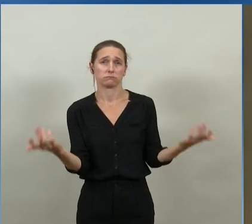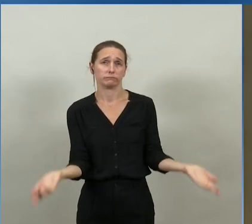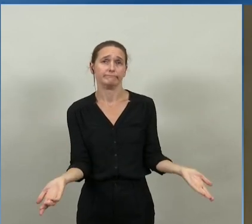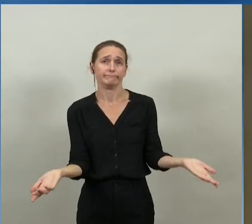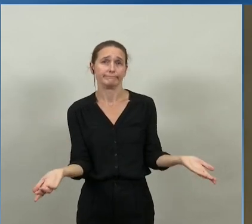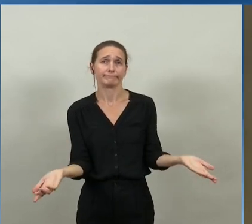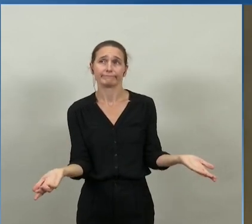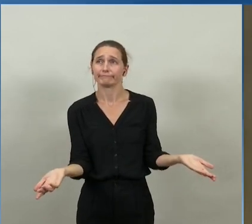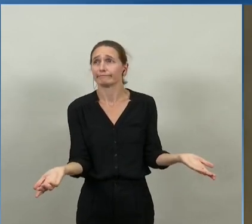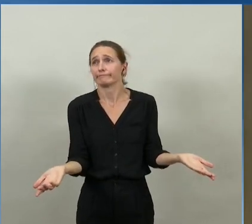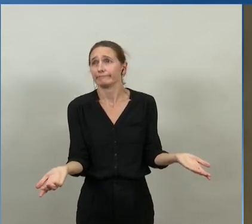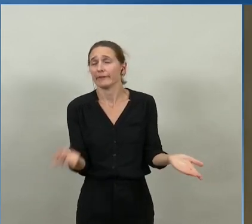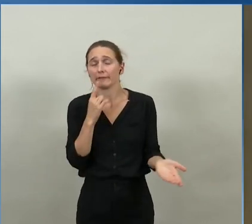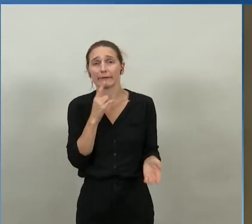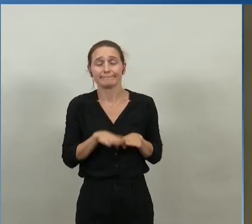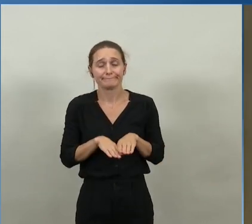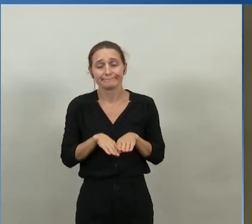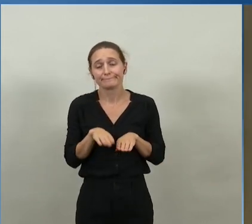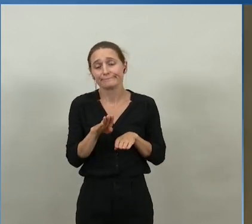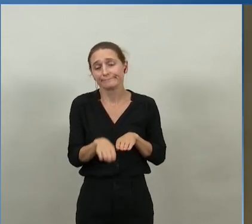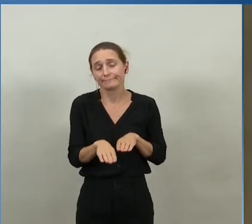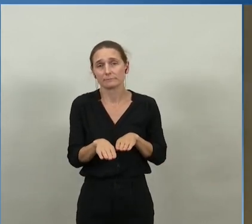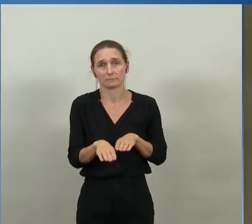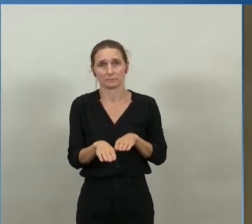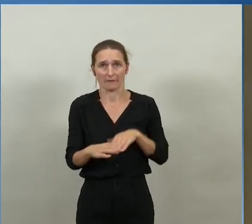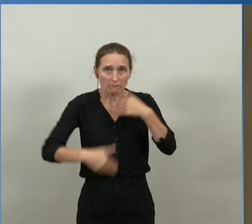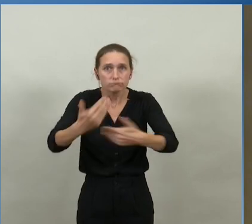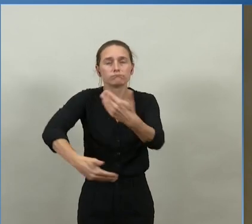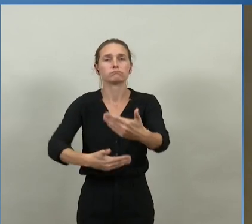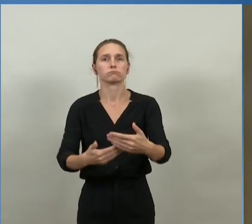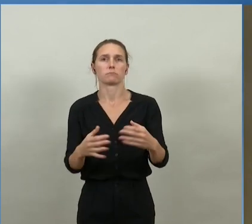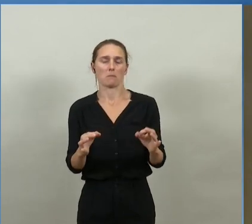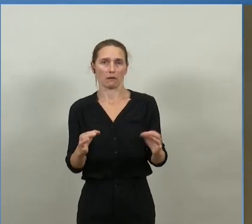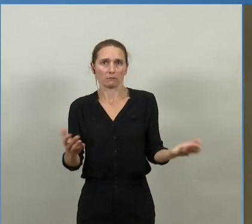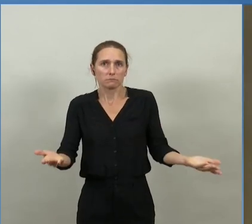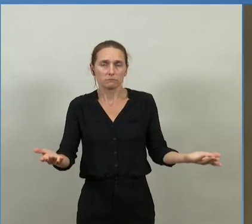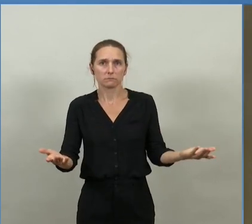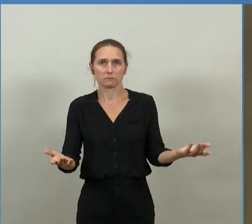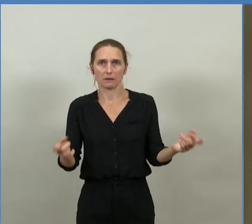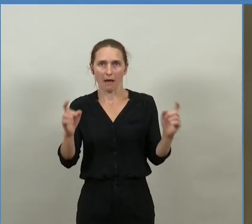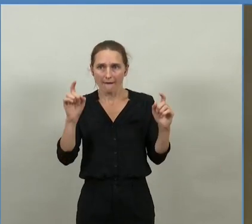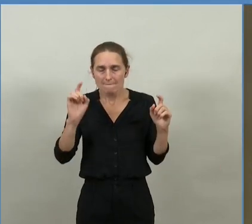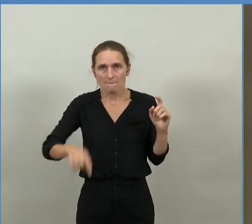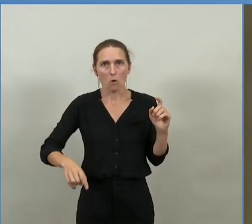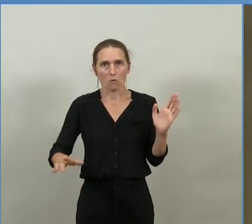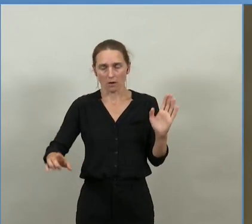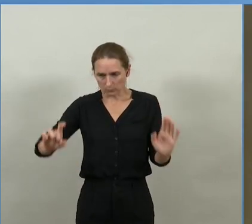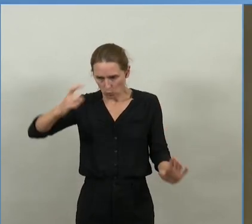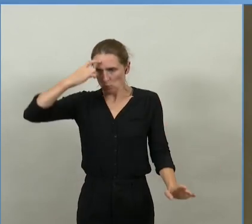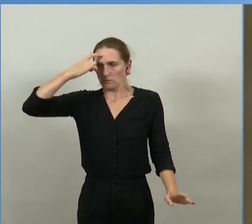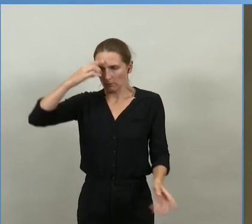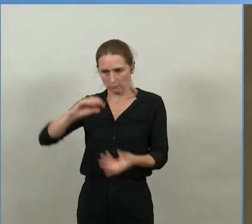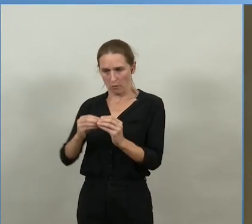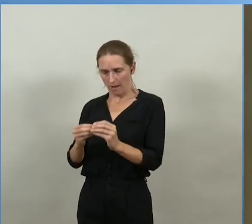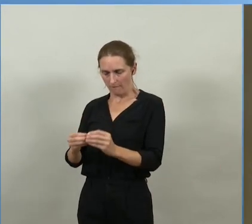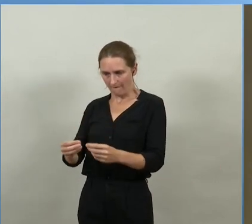qui avance à petit pas mais sans plus ça s'arrête là quoi tant que nous avons pas pris la mesure exacte un peu des